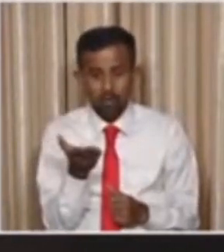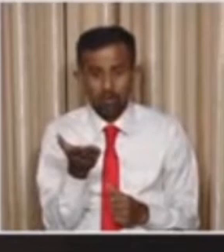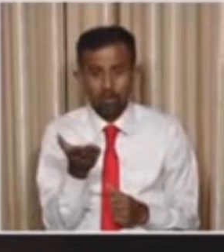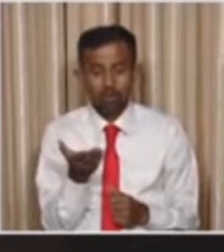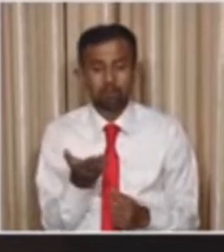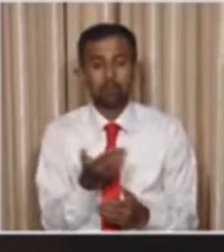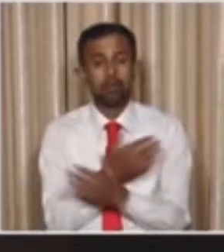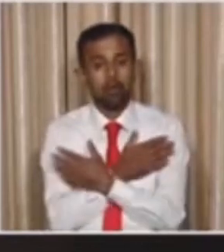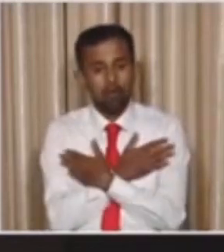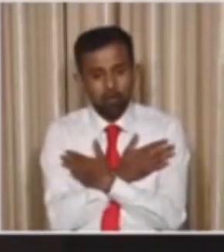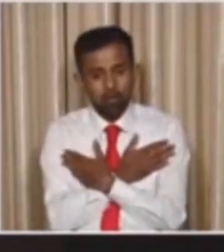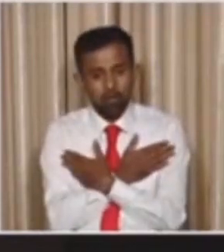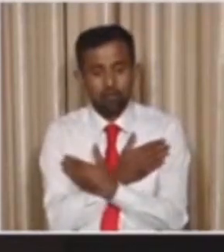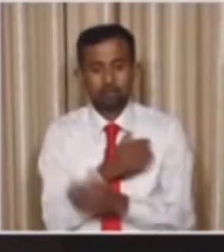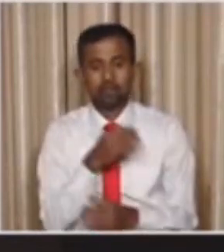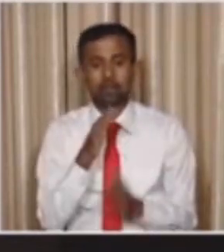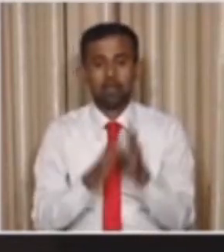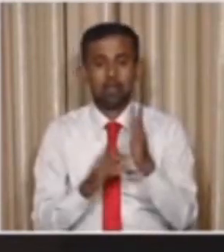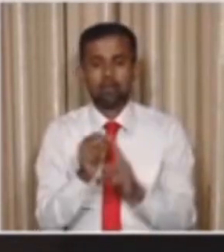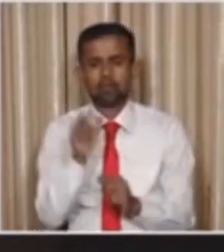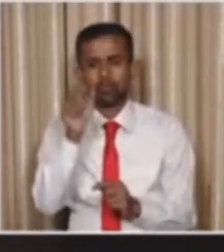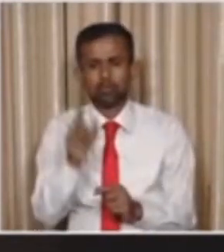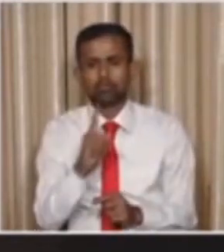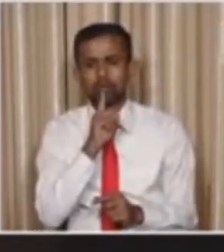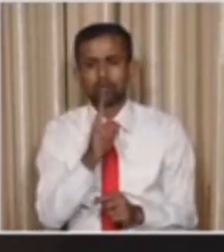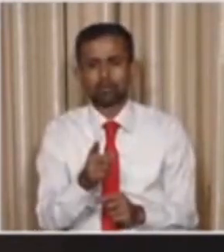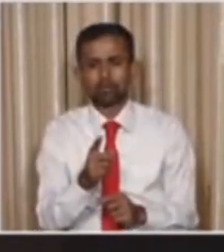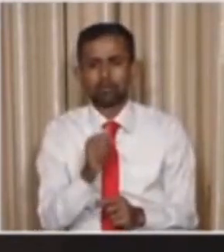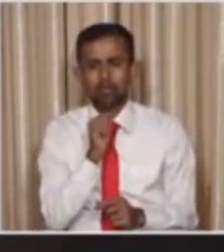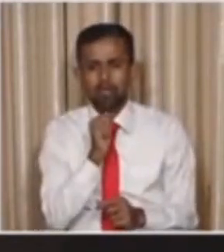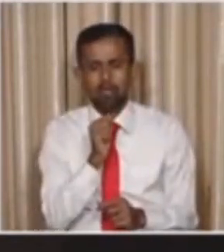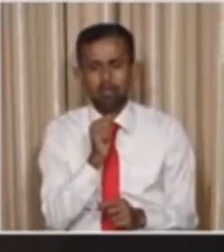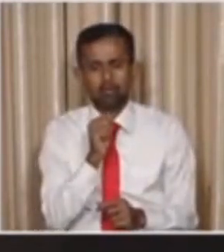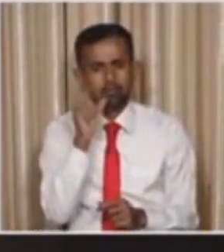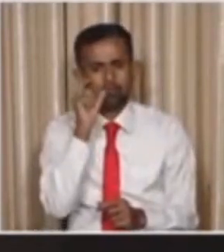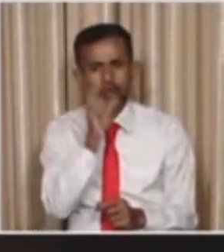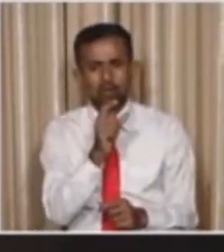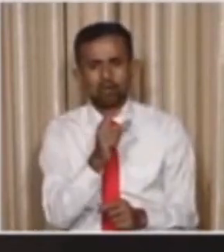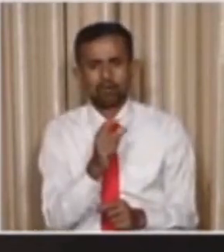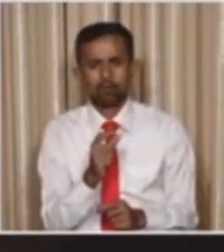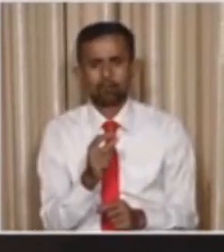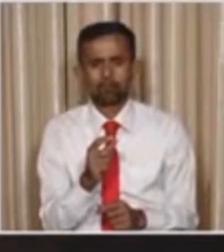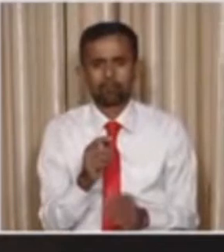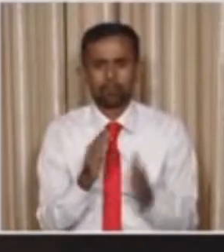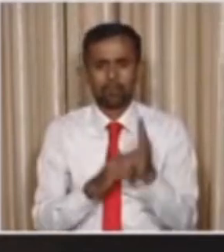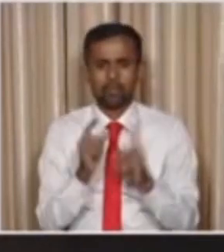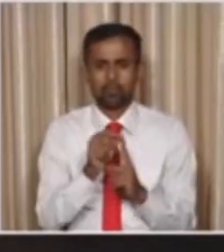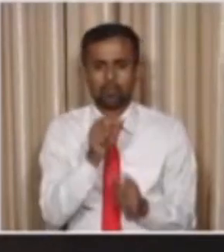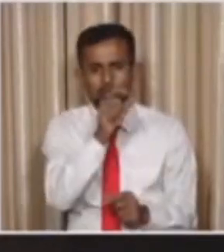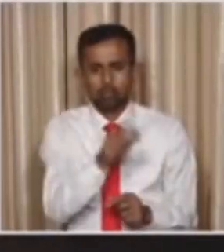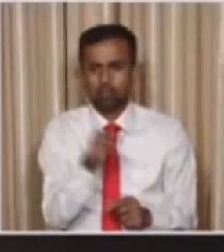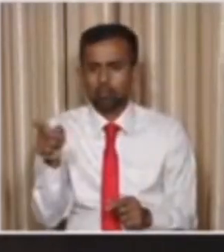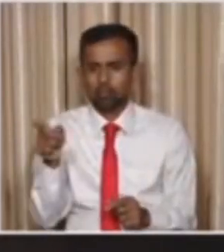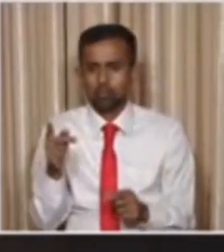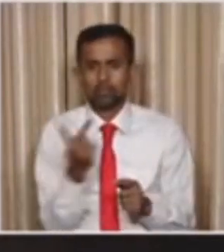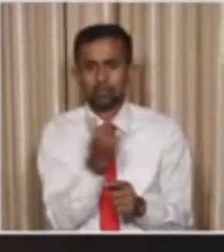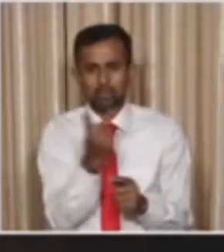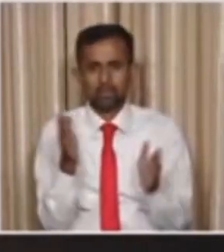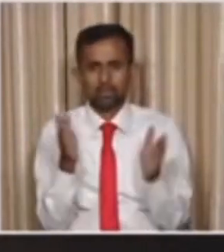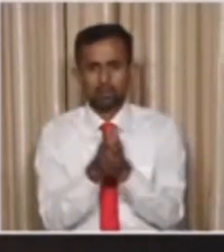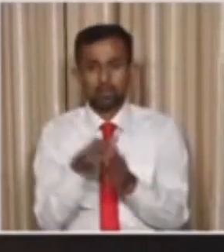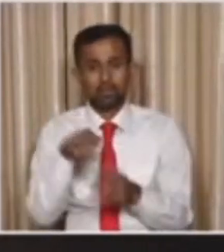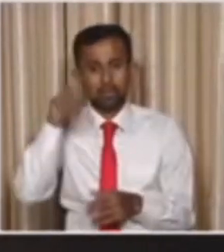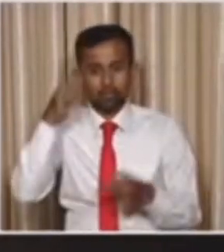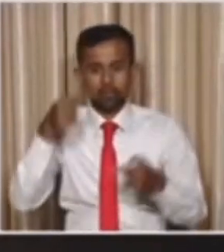आदर राज्य अमतिवरेकन मेघ एटकान अमति तुम्हारा इंडोन यदा यदा